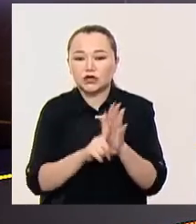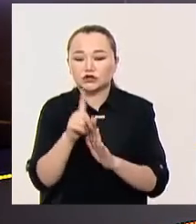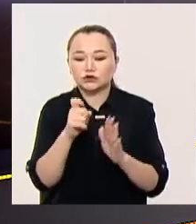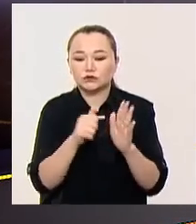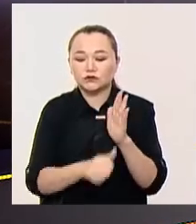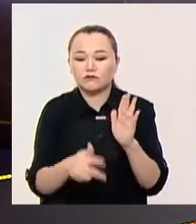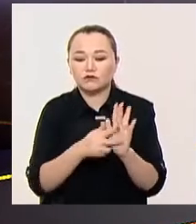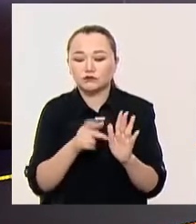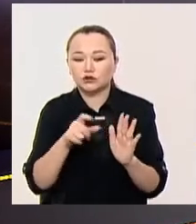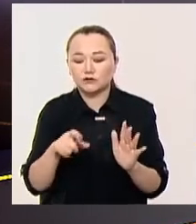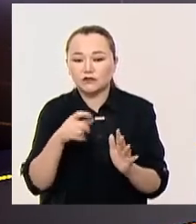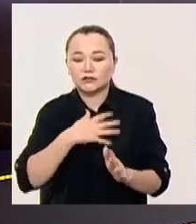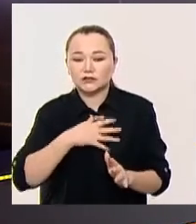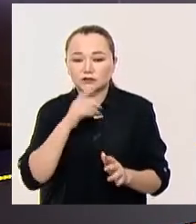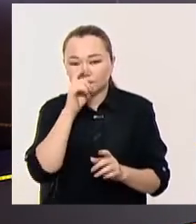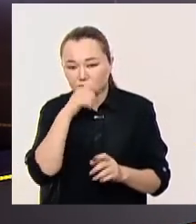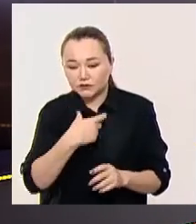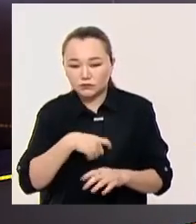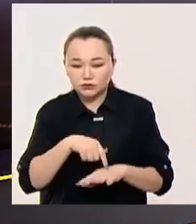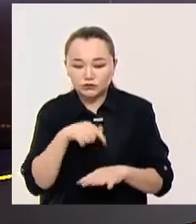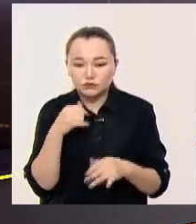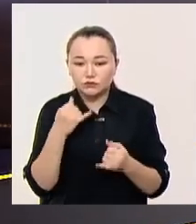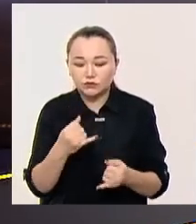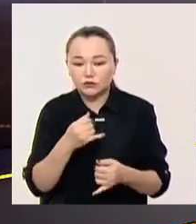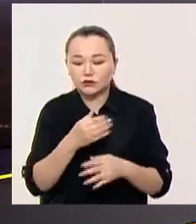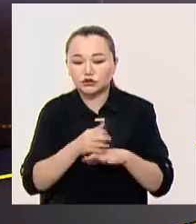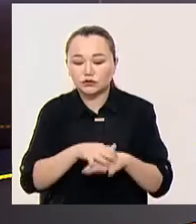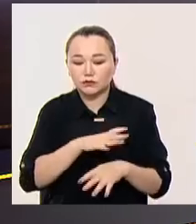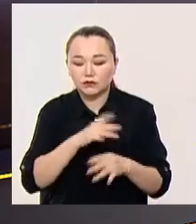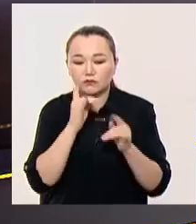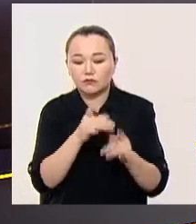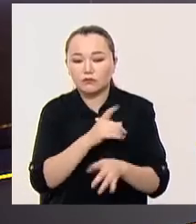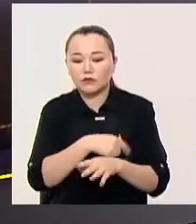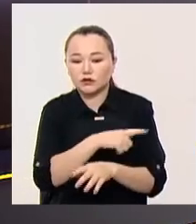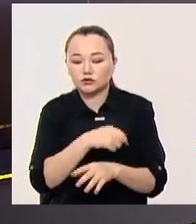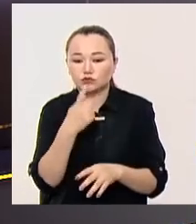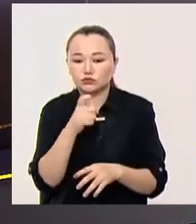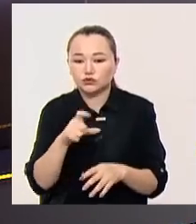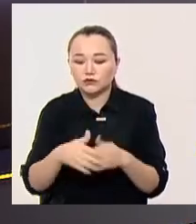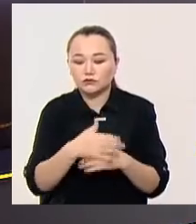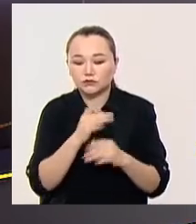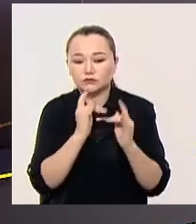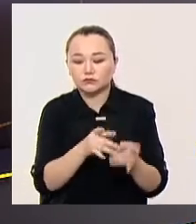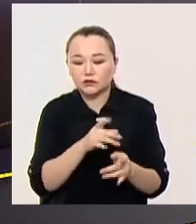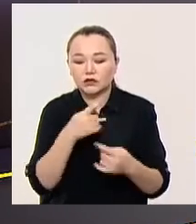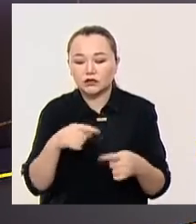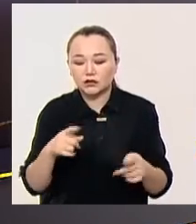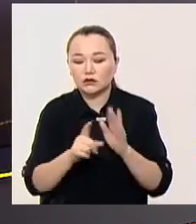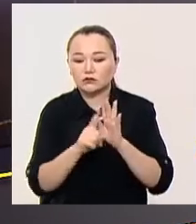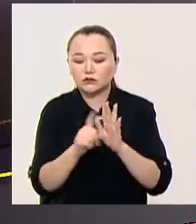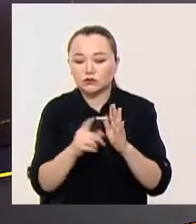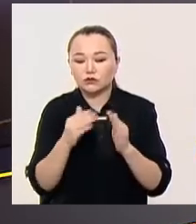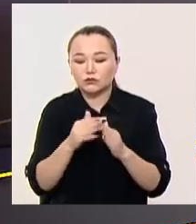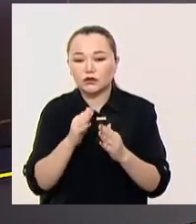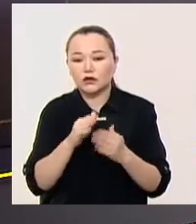уланып, жағдайы орташа ауырлықта болған 100-ге жуық науқас емдеу мекемесіне жеткізілген еді. Ал қалғаны амбулаторлық ем алуға